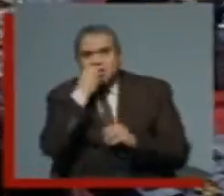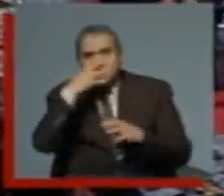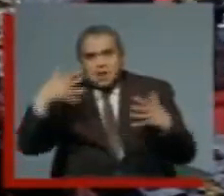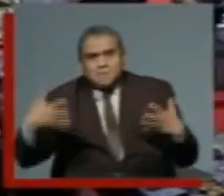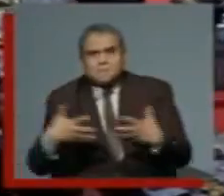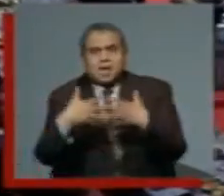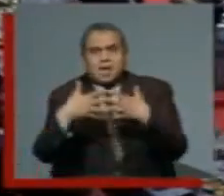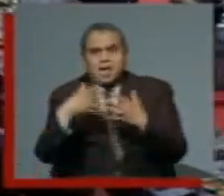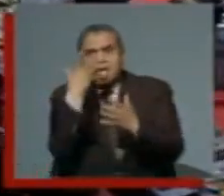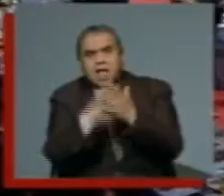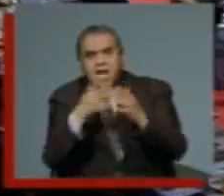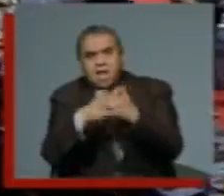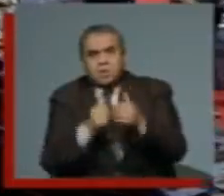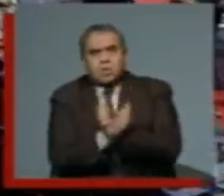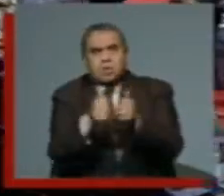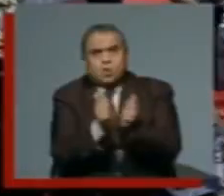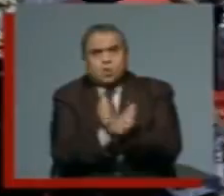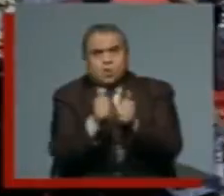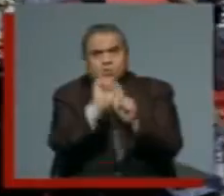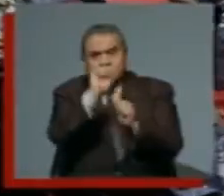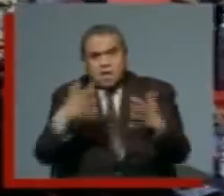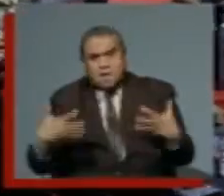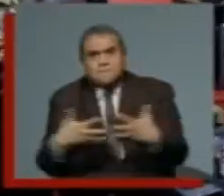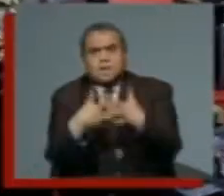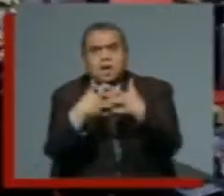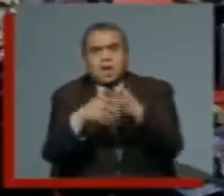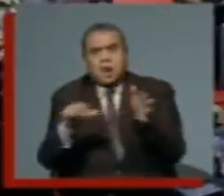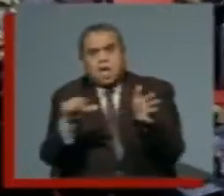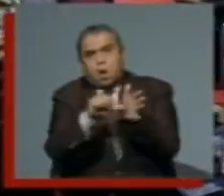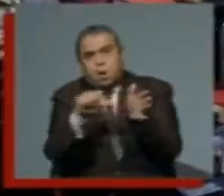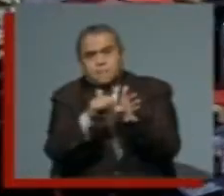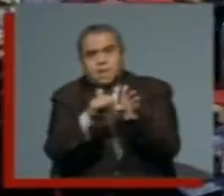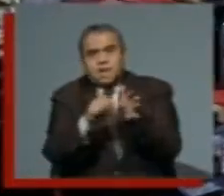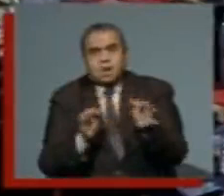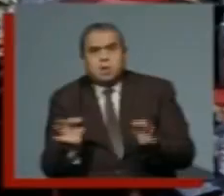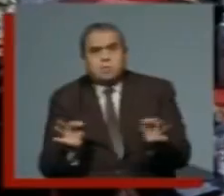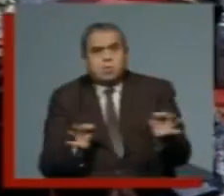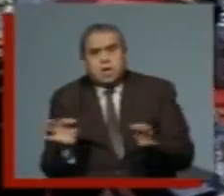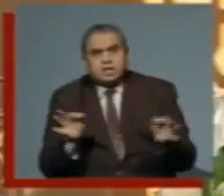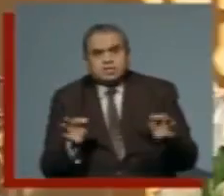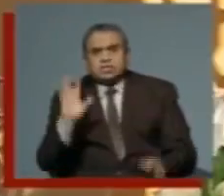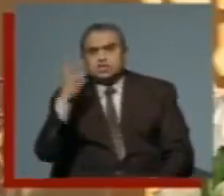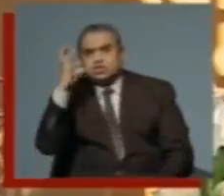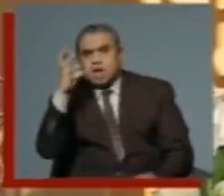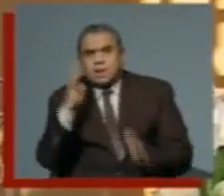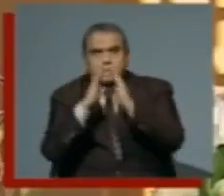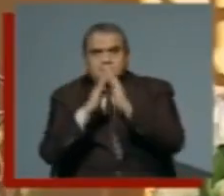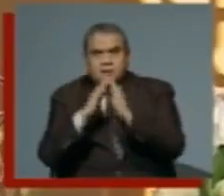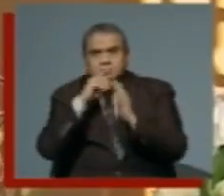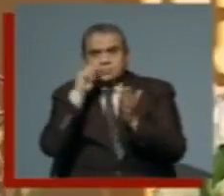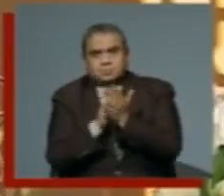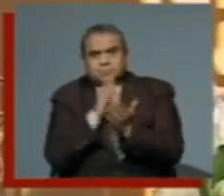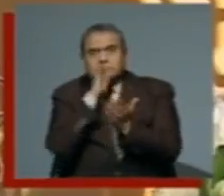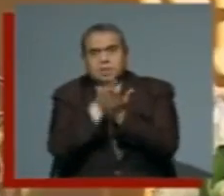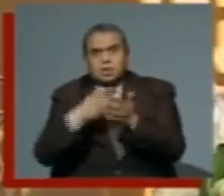اولادك واهلك وناسك من عمال ومهندسي وشباب مصر الحقيقه اللي موجودين